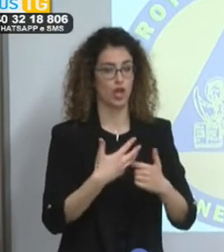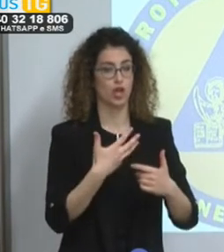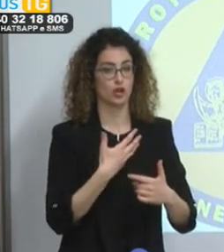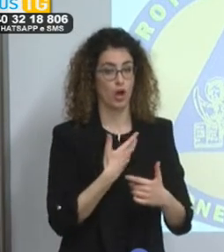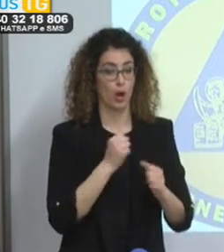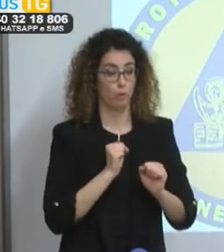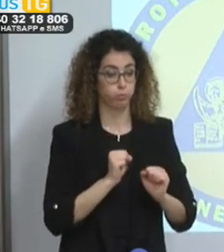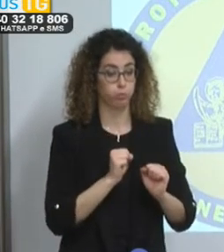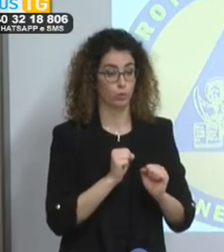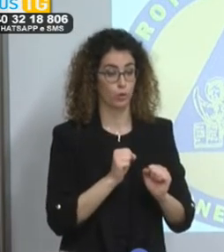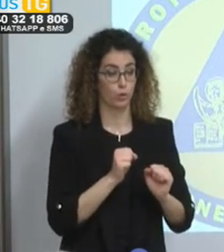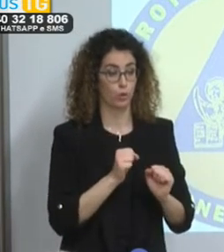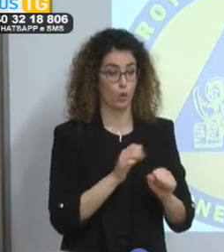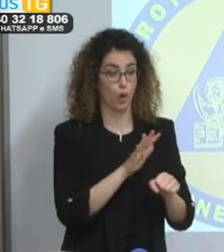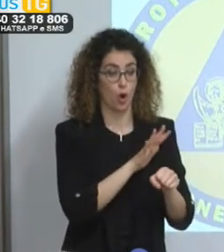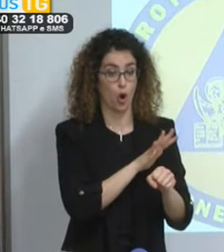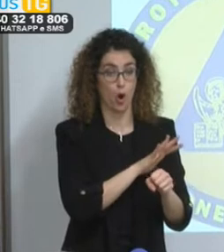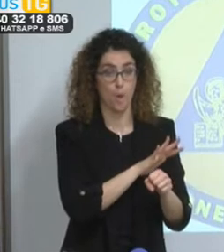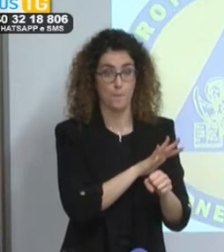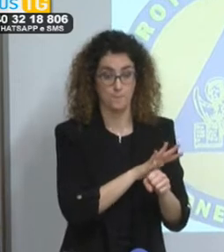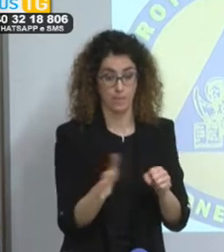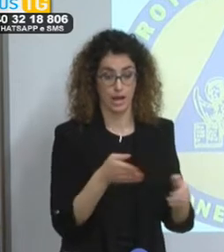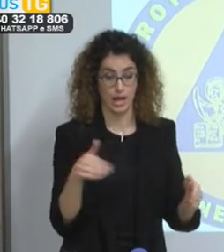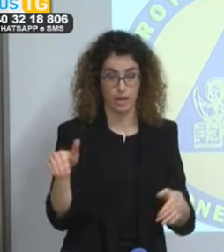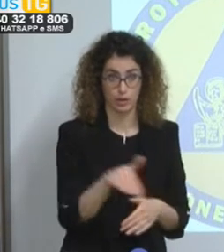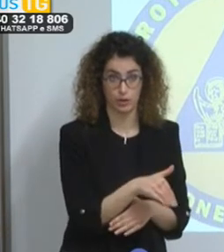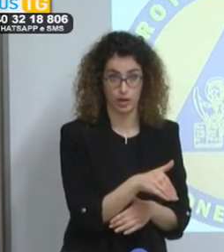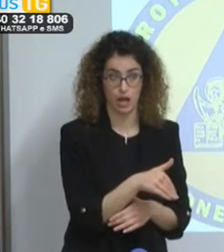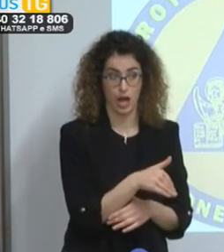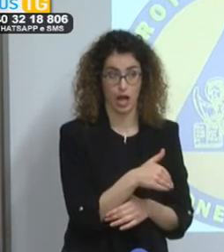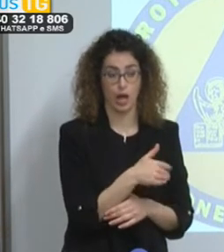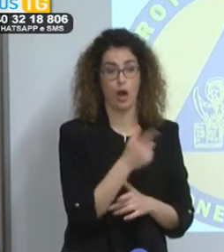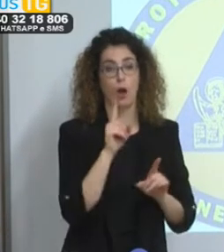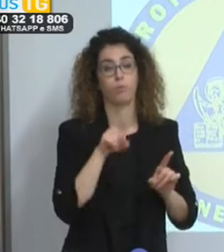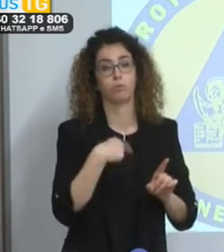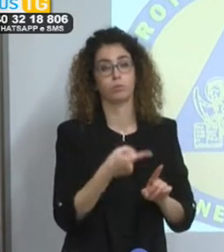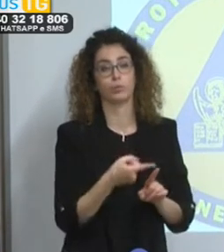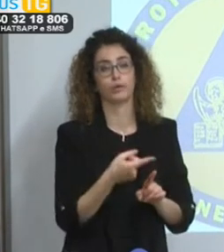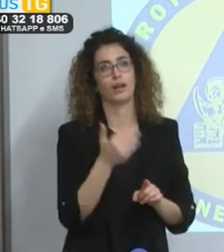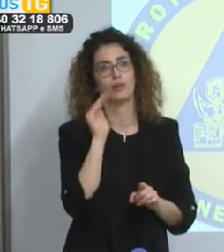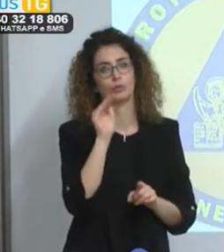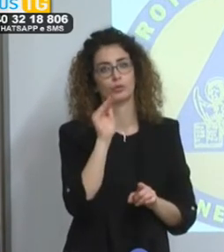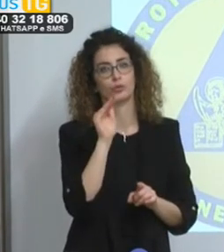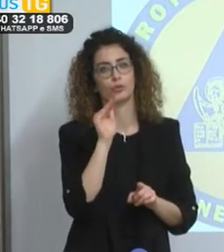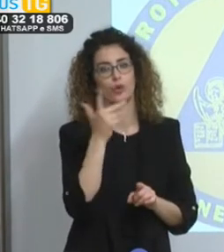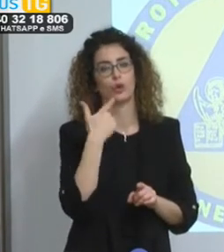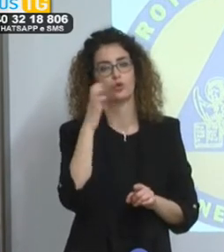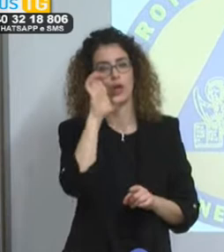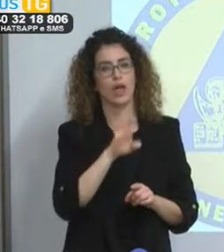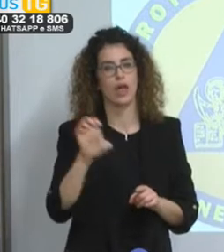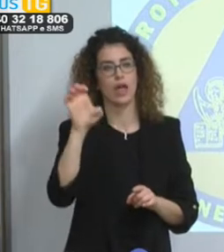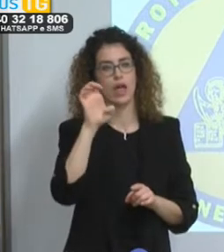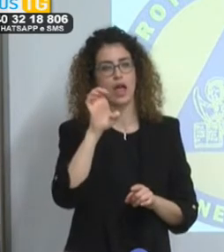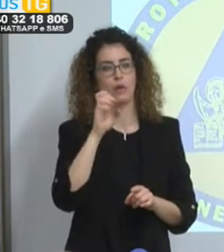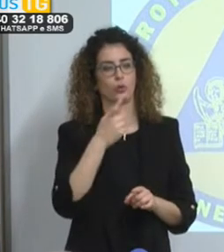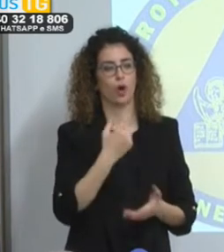di completare tutto l'assetto viario, secondo lei, anche in previsione delle risorse che non so, allora, l'Europa ha detto che fondi per la